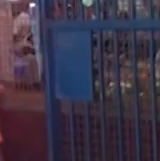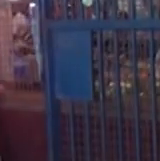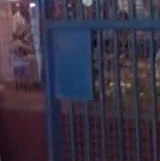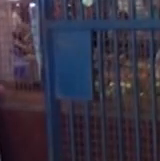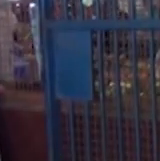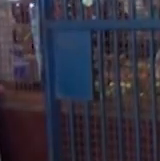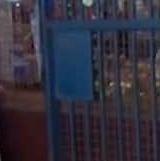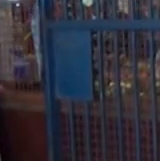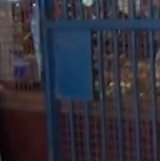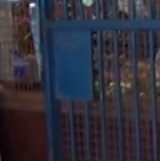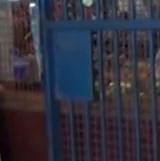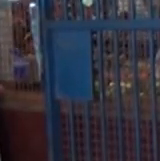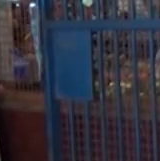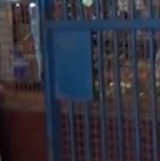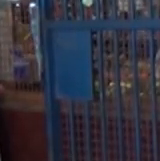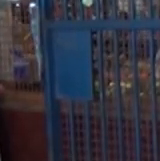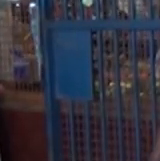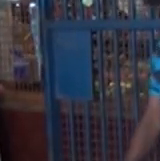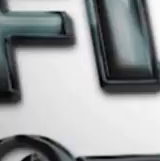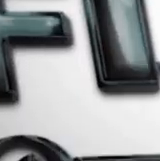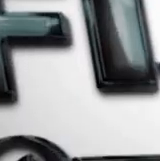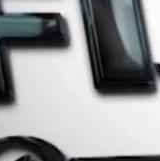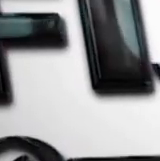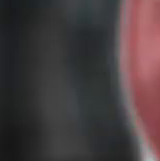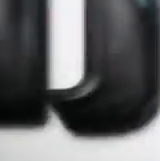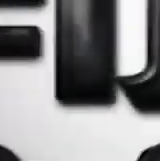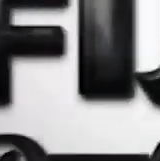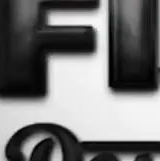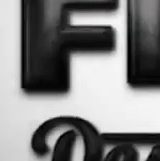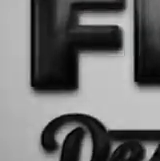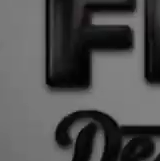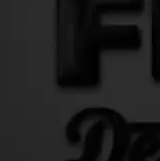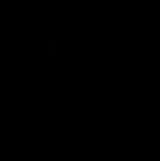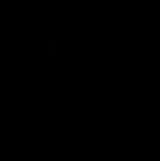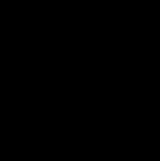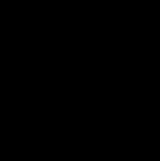में पुराना गाना लगे हमें बहुत अच्छा लगे। रेडियो फीजी 2 देश की धड़कन।